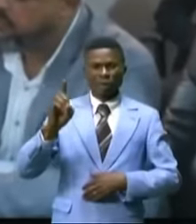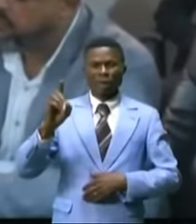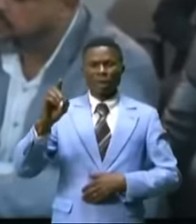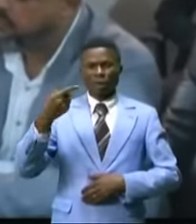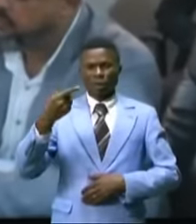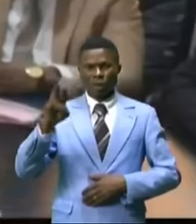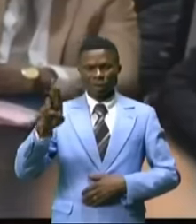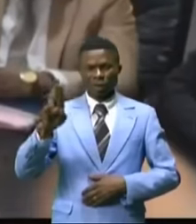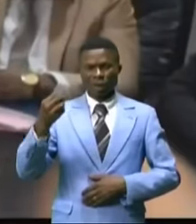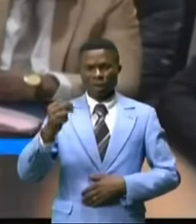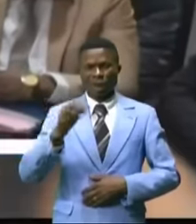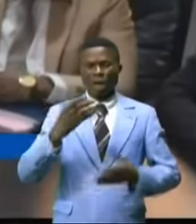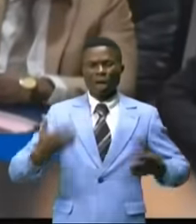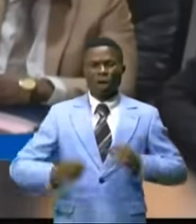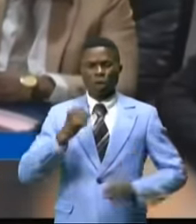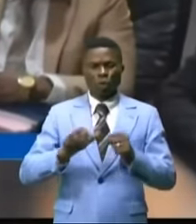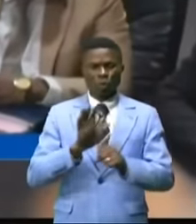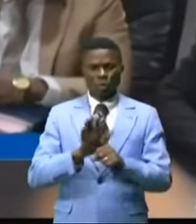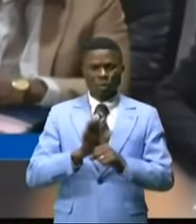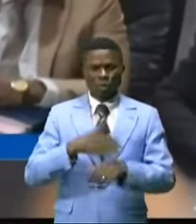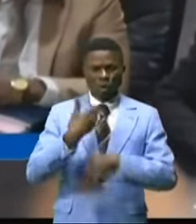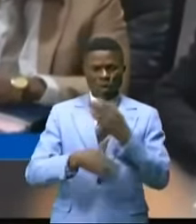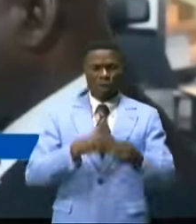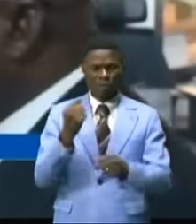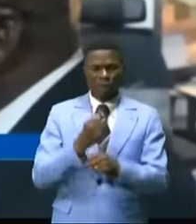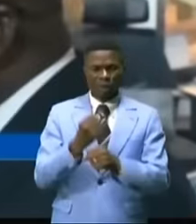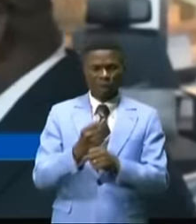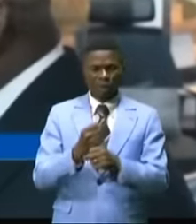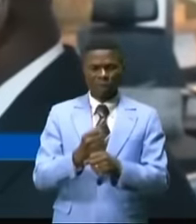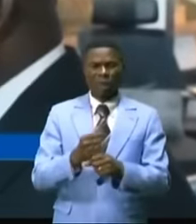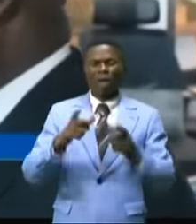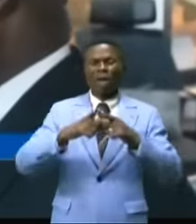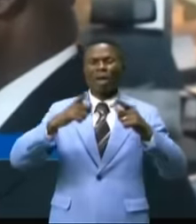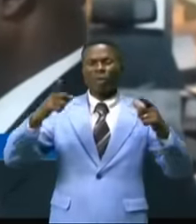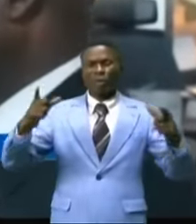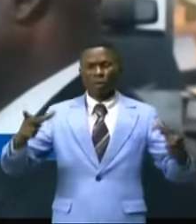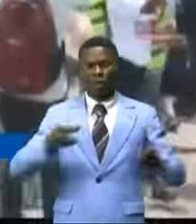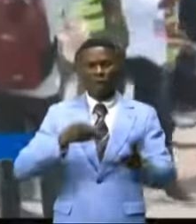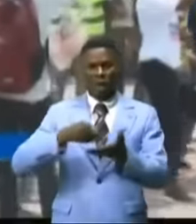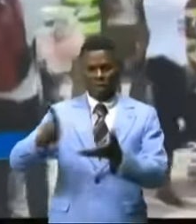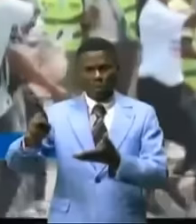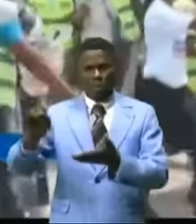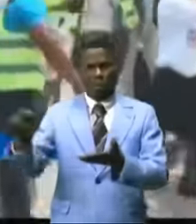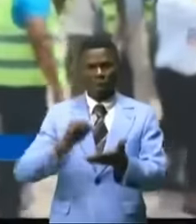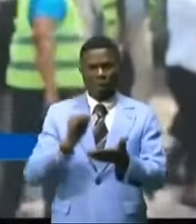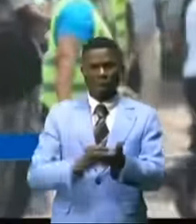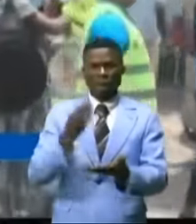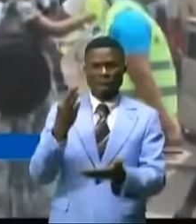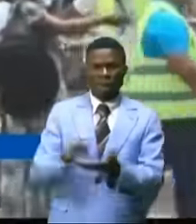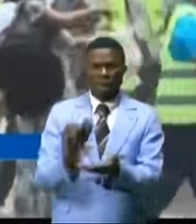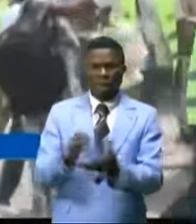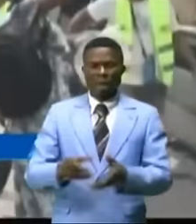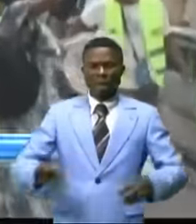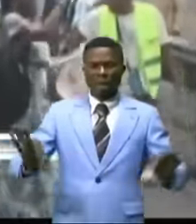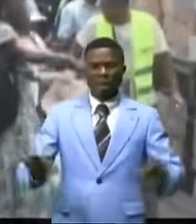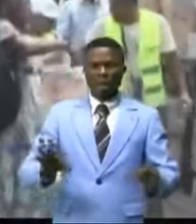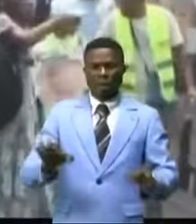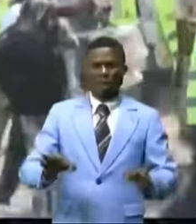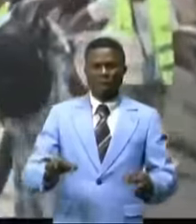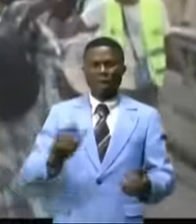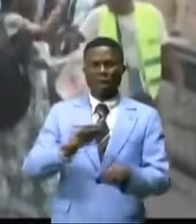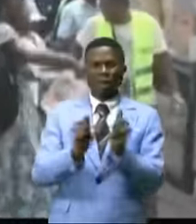très motivés pour assurer une bonne couverture de la grande échéance de paiement des impôts fonciers et impôts à revenus